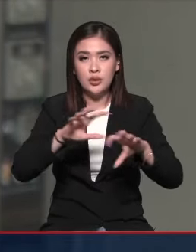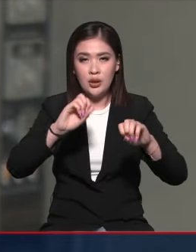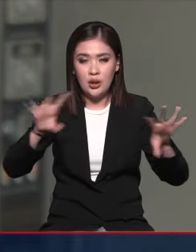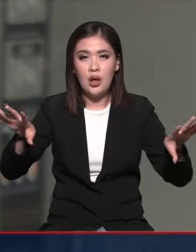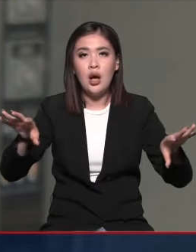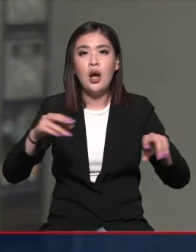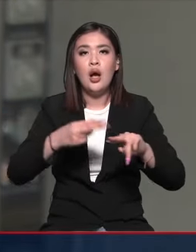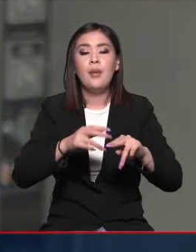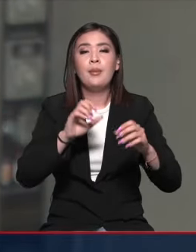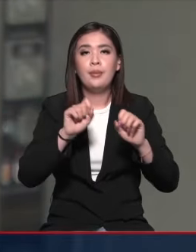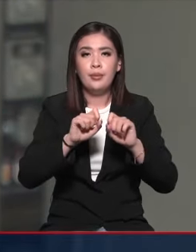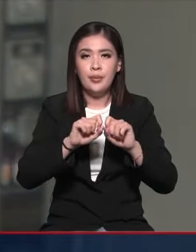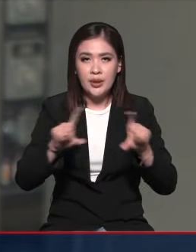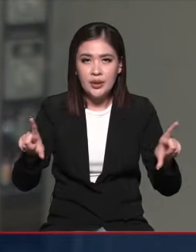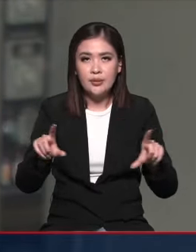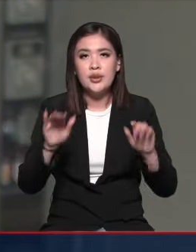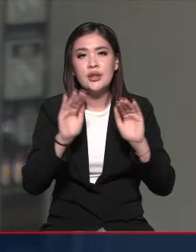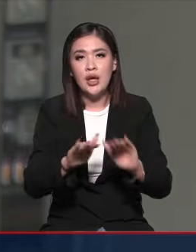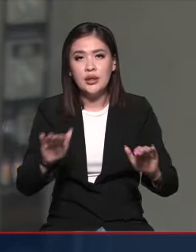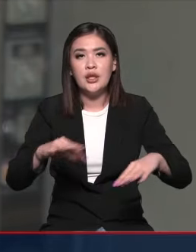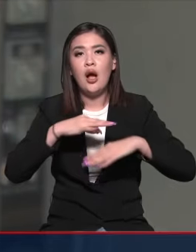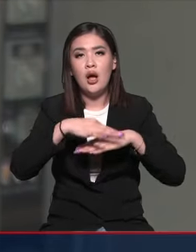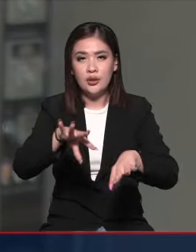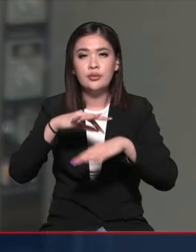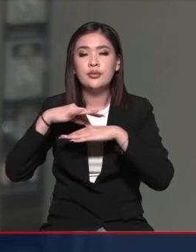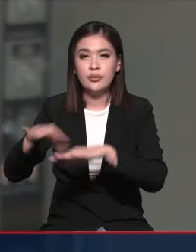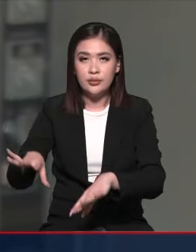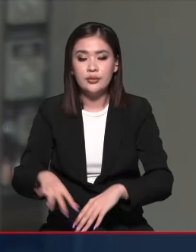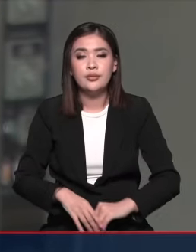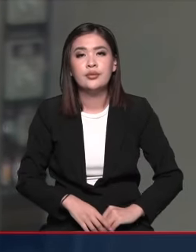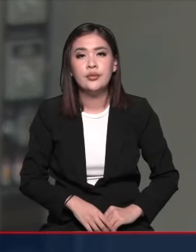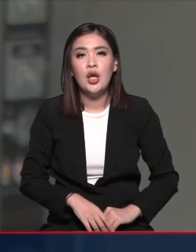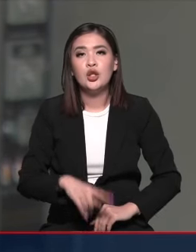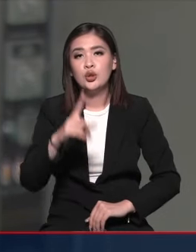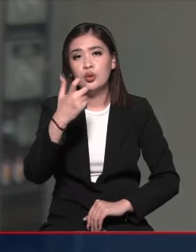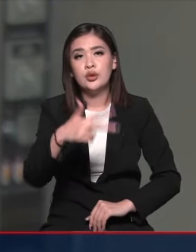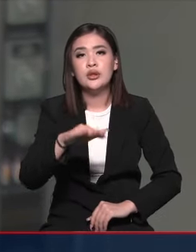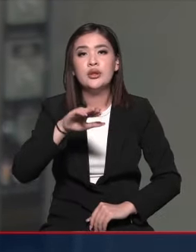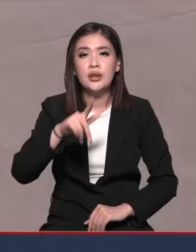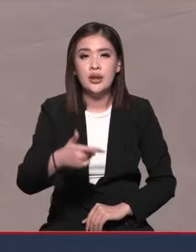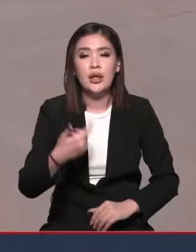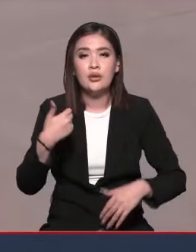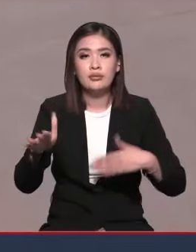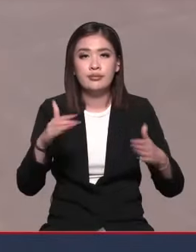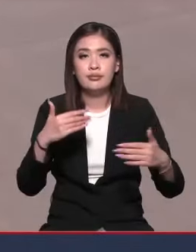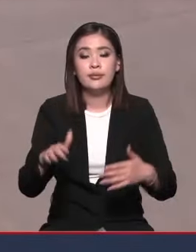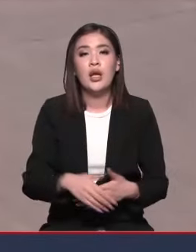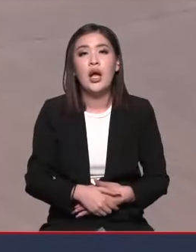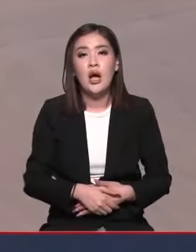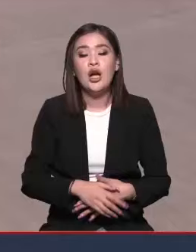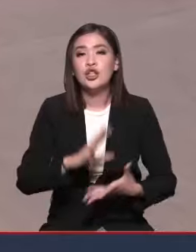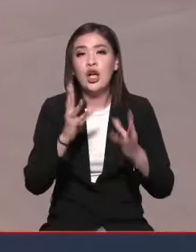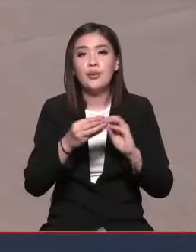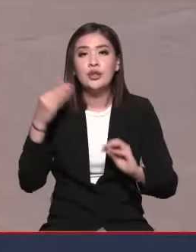и мектептерге, садиктерге жеткізіп беріп тұрамын. Нан 130 теңгеден өткіземін. Жалпы